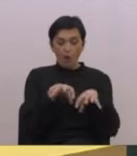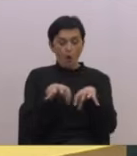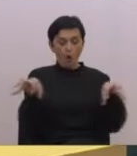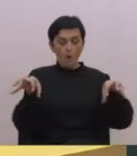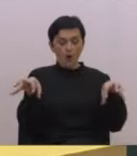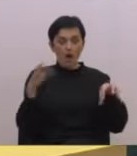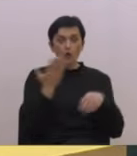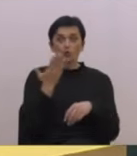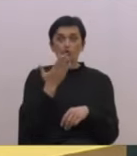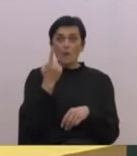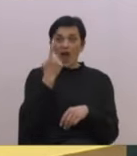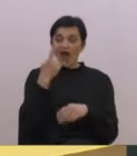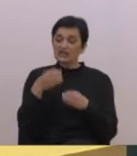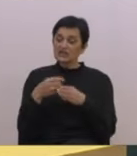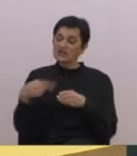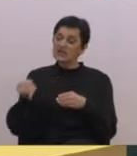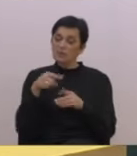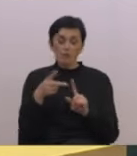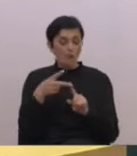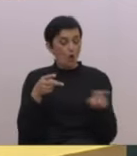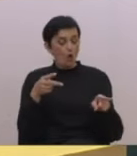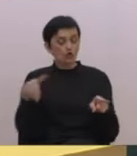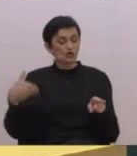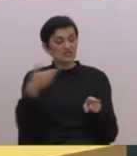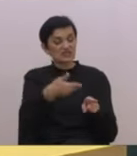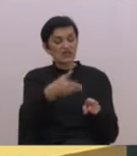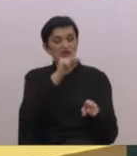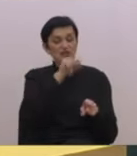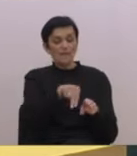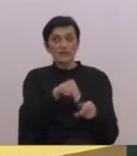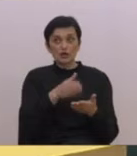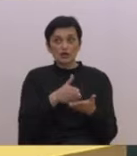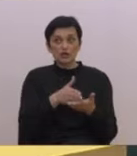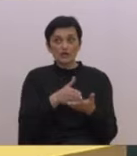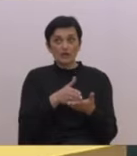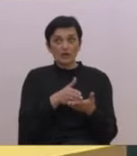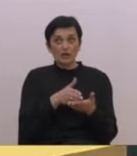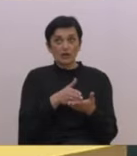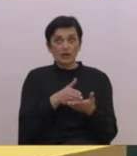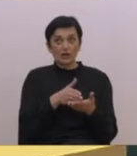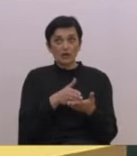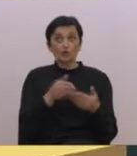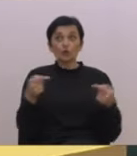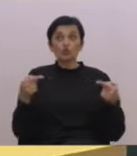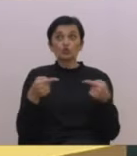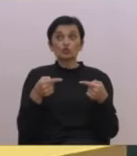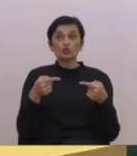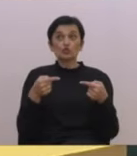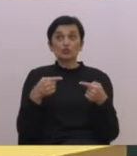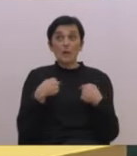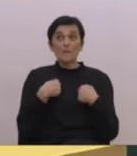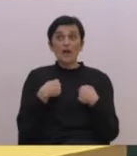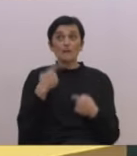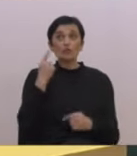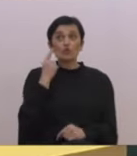თითქოს რომელიღაც ერთი ნაწილი მეორის წინაშე დამნაშავია. ისმით. და ზუსტად მე ეს